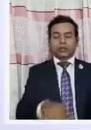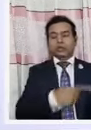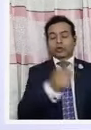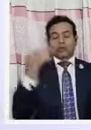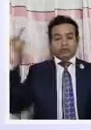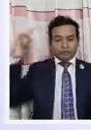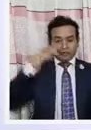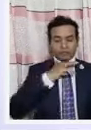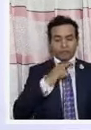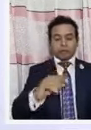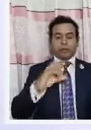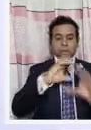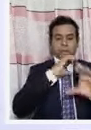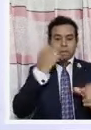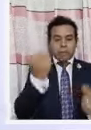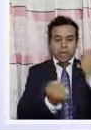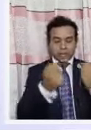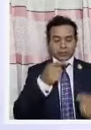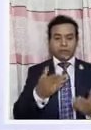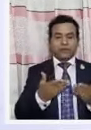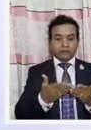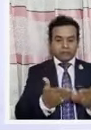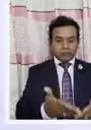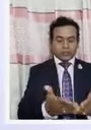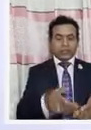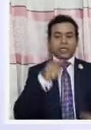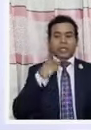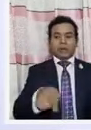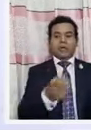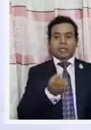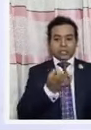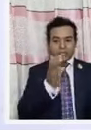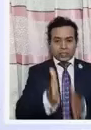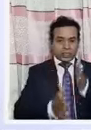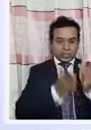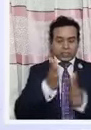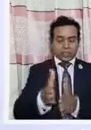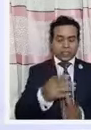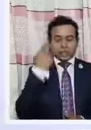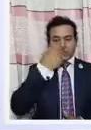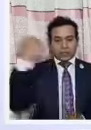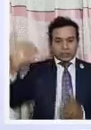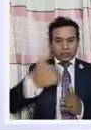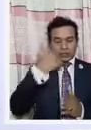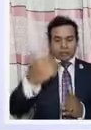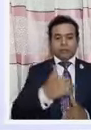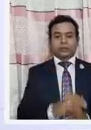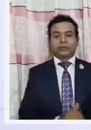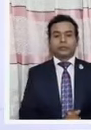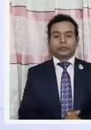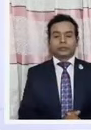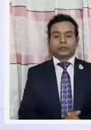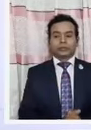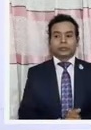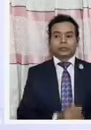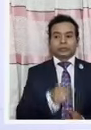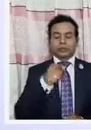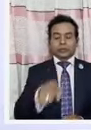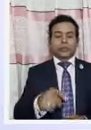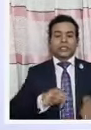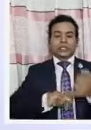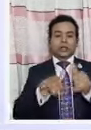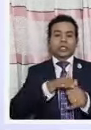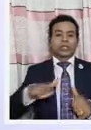হয়েছে 7,65,060 জন, সকল বিমানবন্দর, সকল স্থল বন্দর এবং দুটি সমুদ্র বন্দর